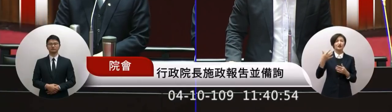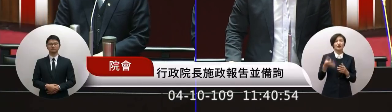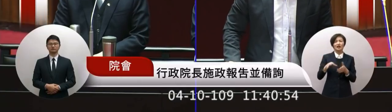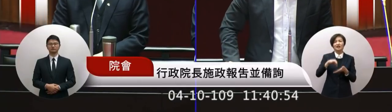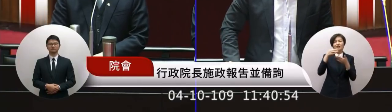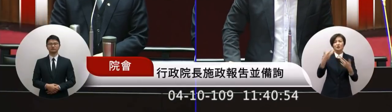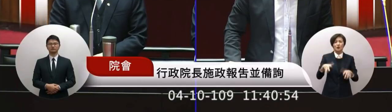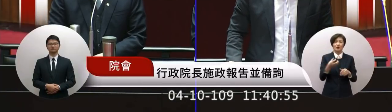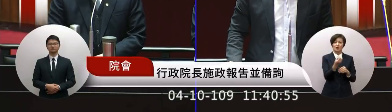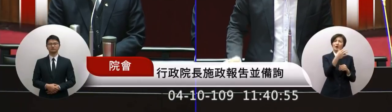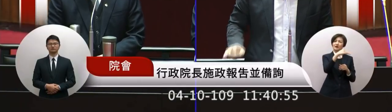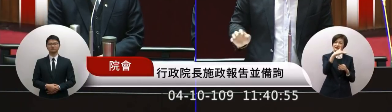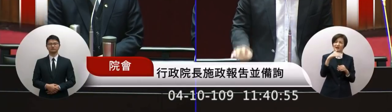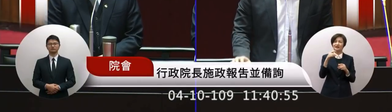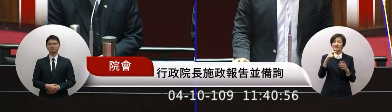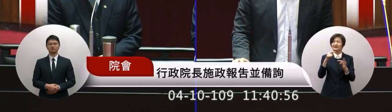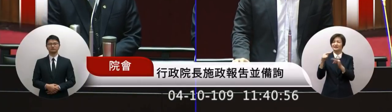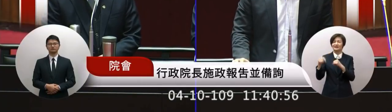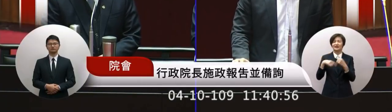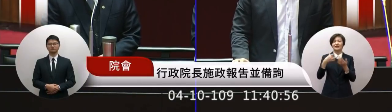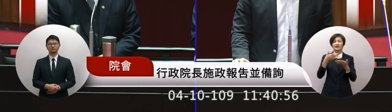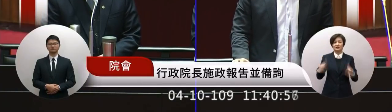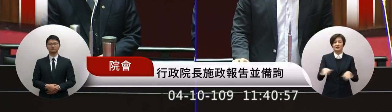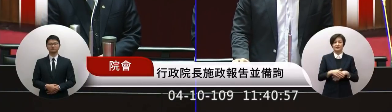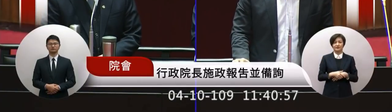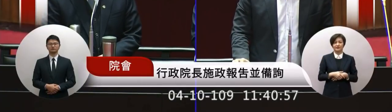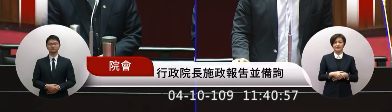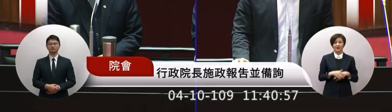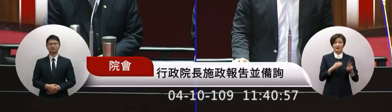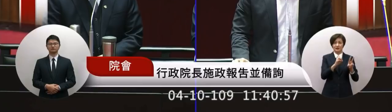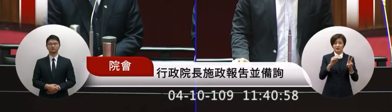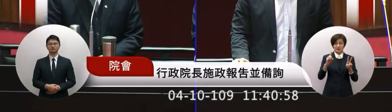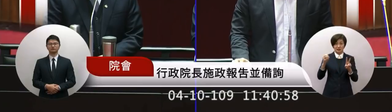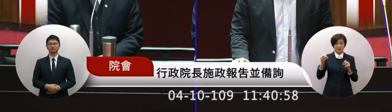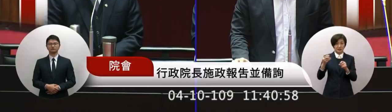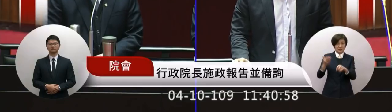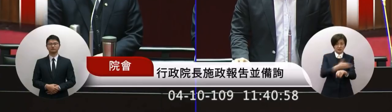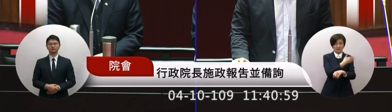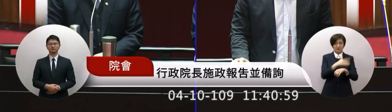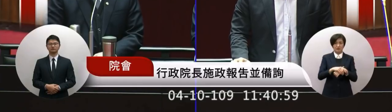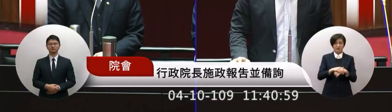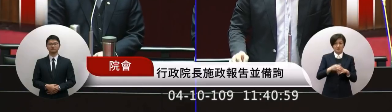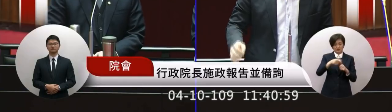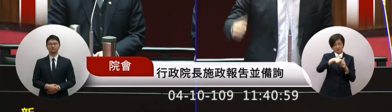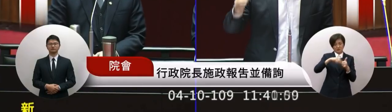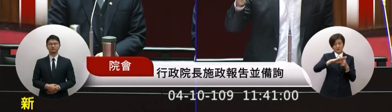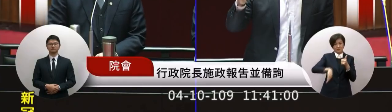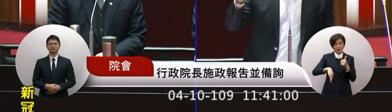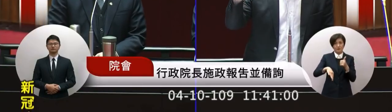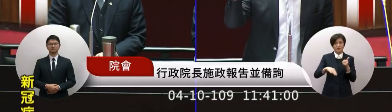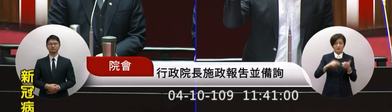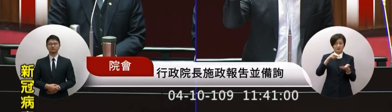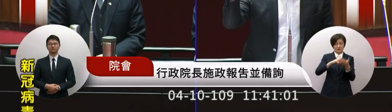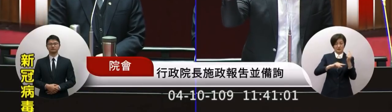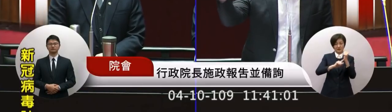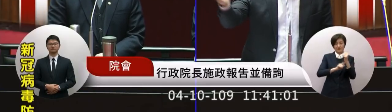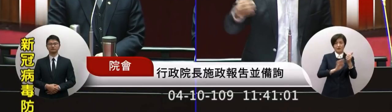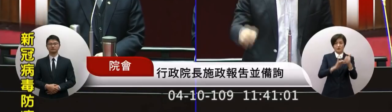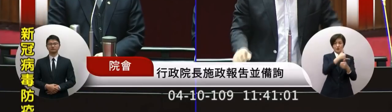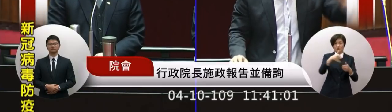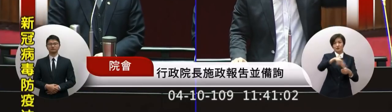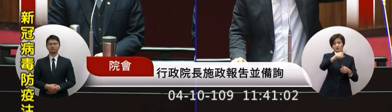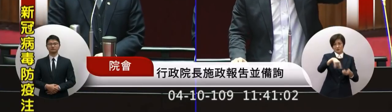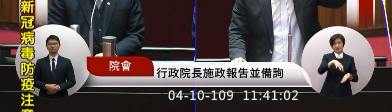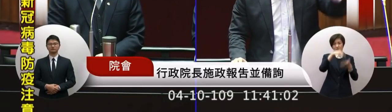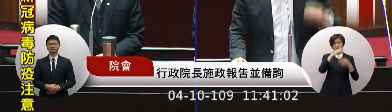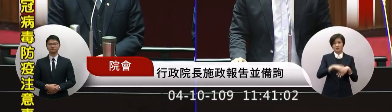在，台北等等，拢有讲过啊。2012年开始，台中的立法委员、中南部的立法委员，包括。坦白